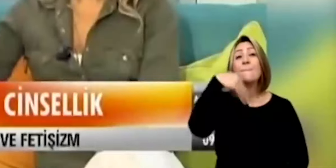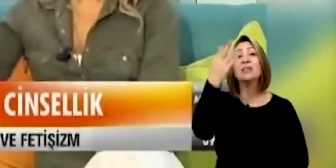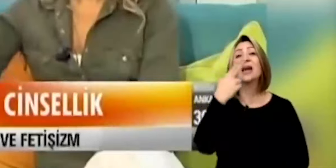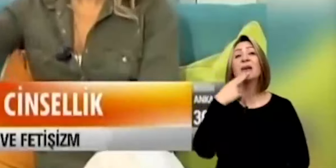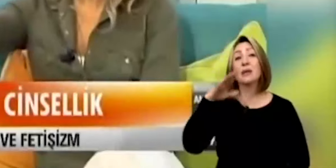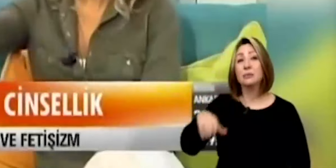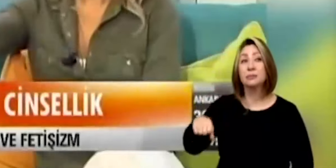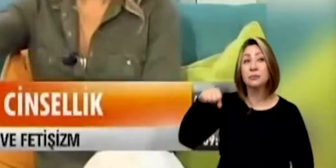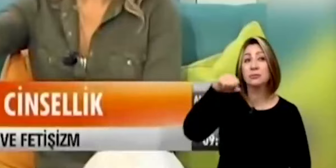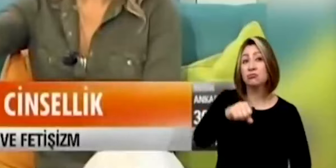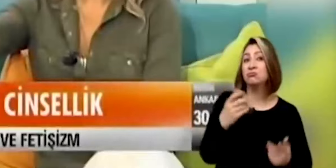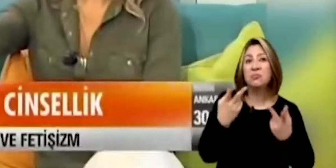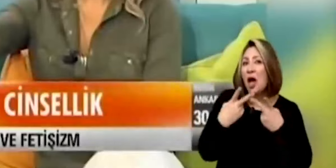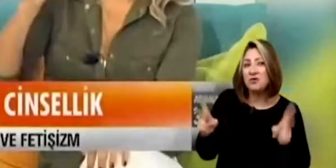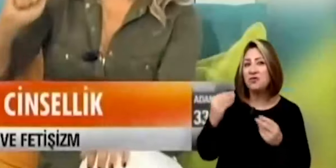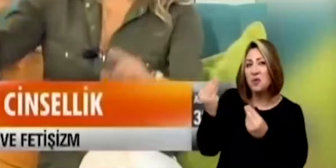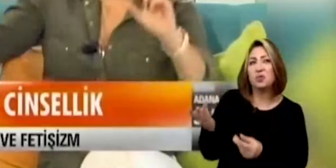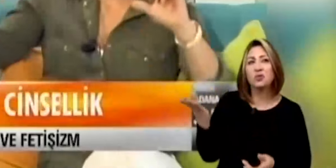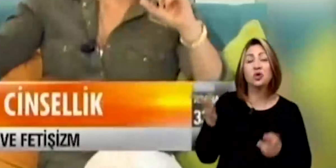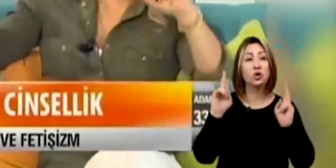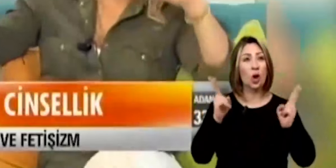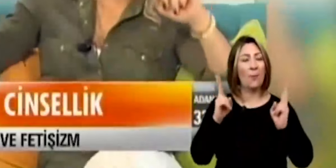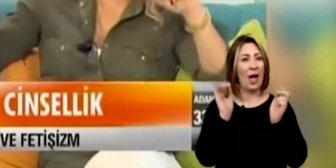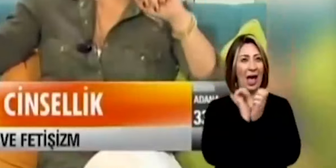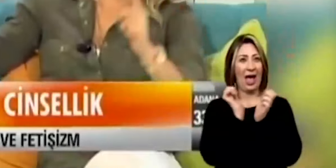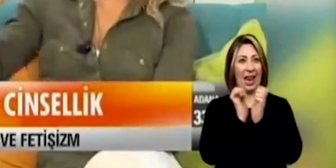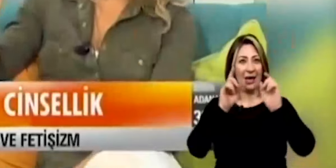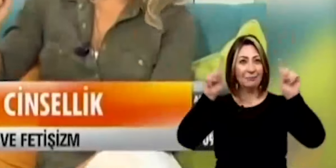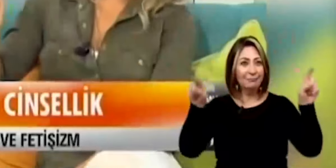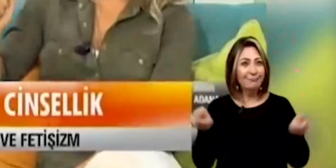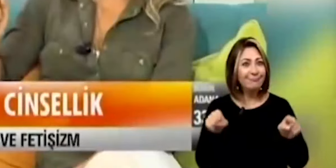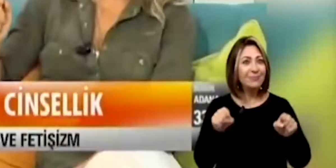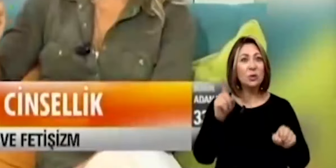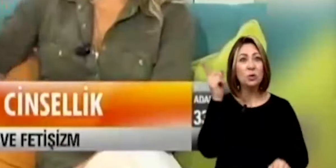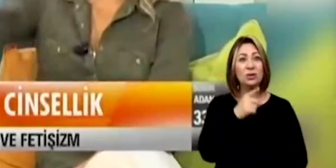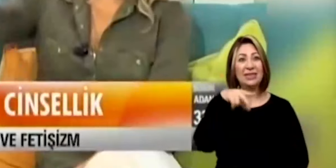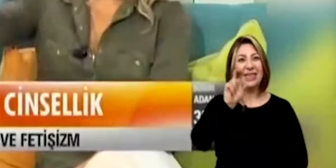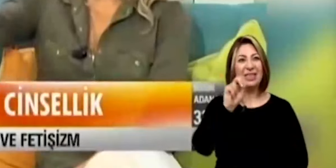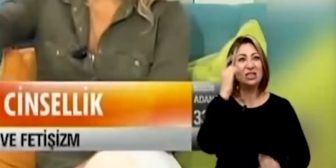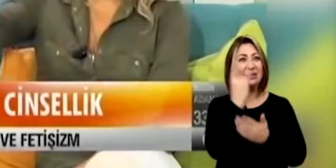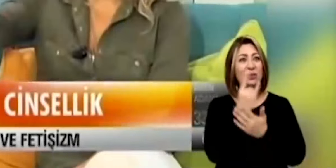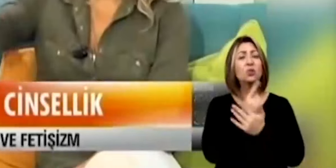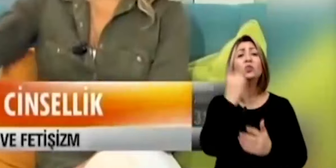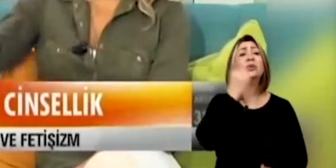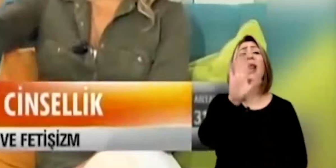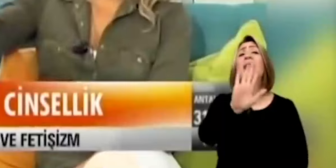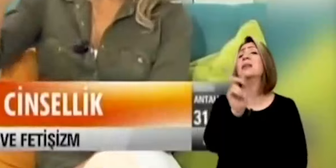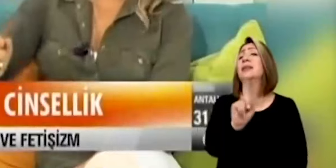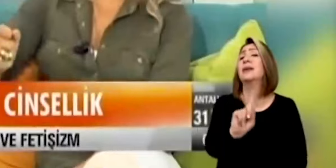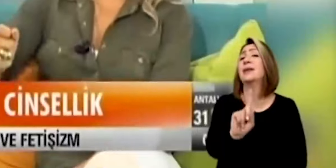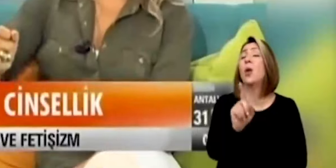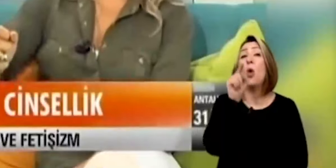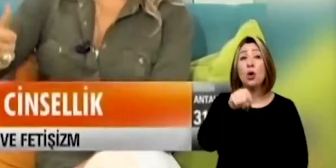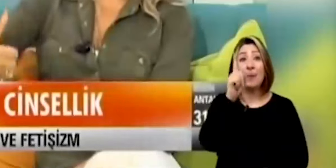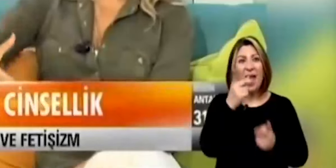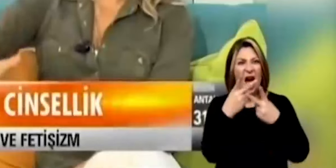kadına götürecek yolu niye açıyorsunuz ki? Normalde aile kavramının %80'i cinsellik, %50'si falan değil. Eğer